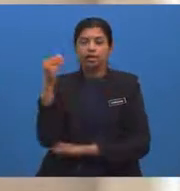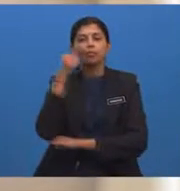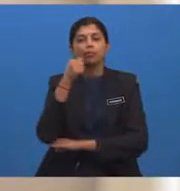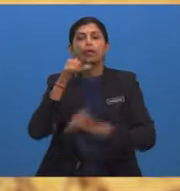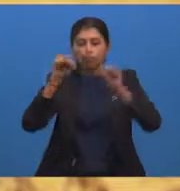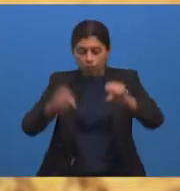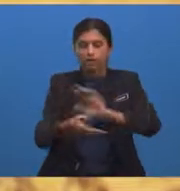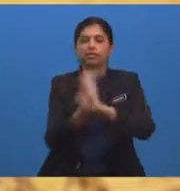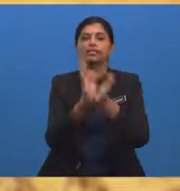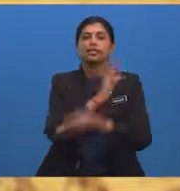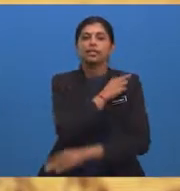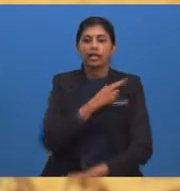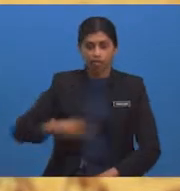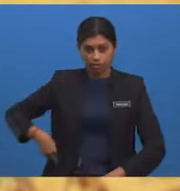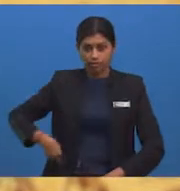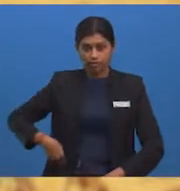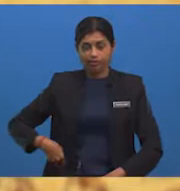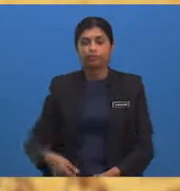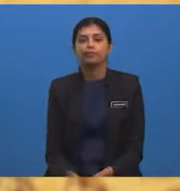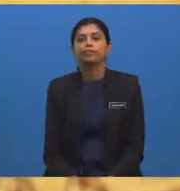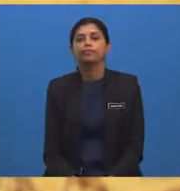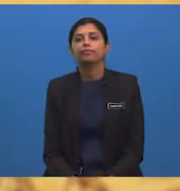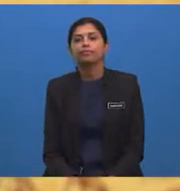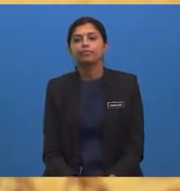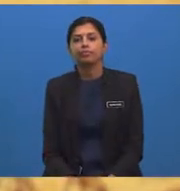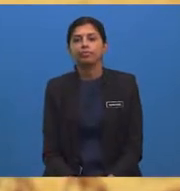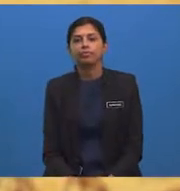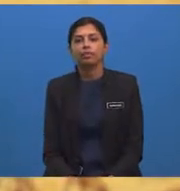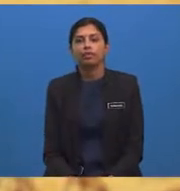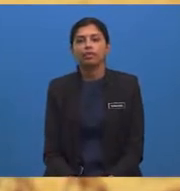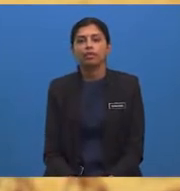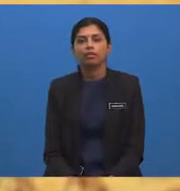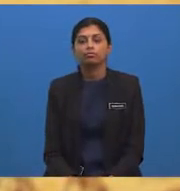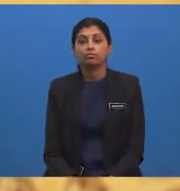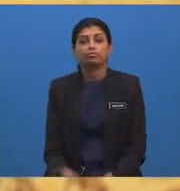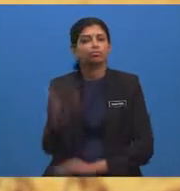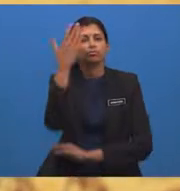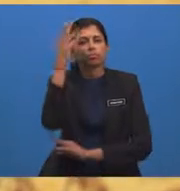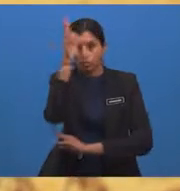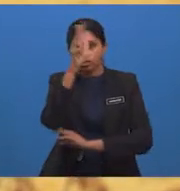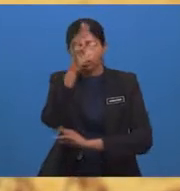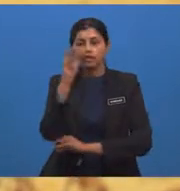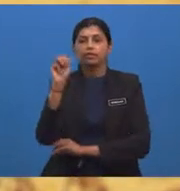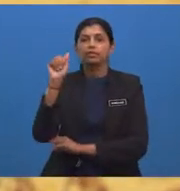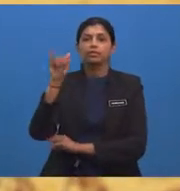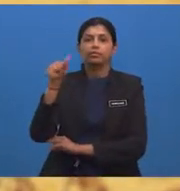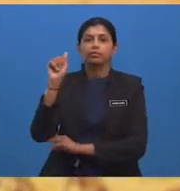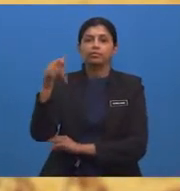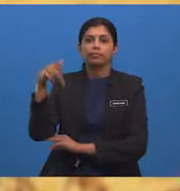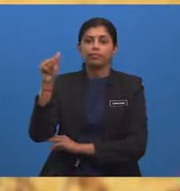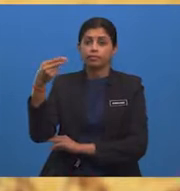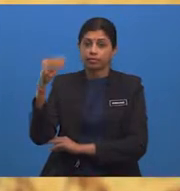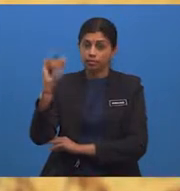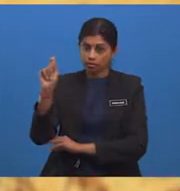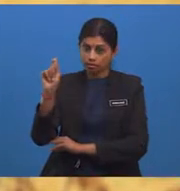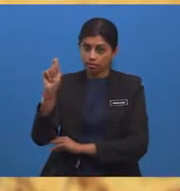pemerintah. Hal ini boleh dilihat dan dibuktikan dalam Kerajaan Majapahit di mana Sri Maharaja Sri